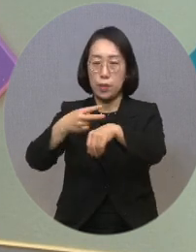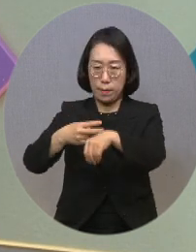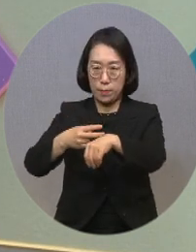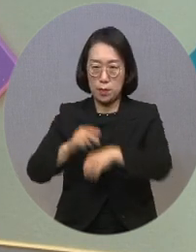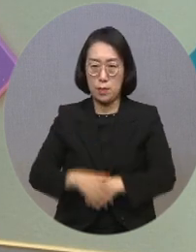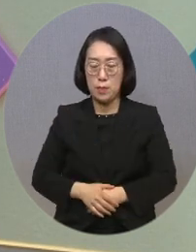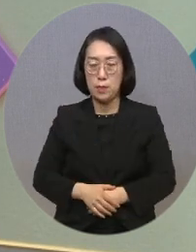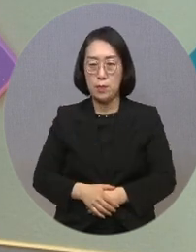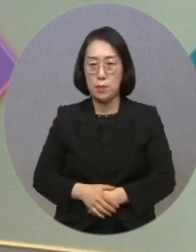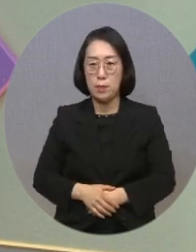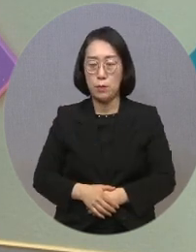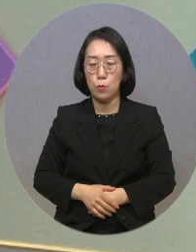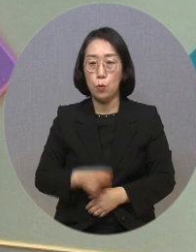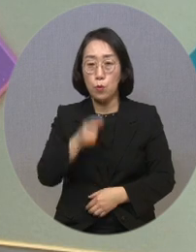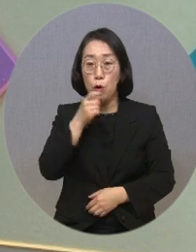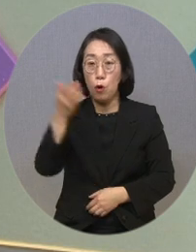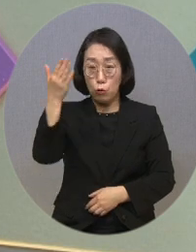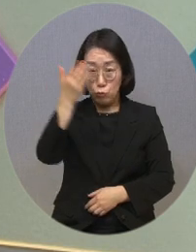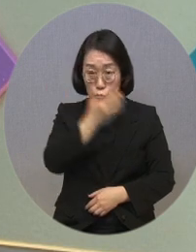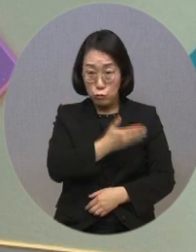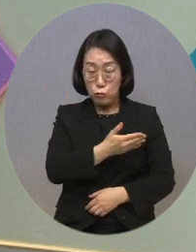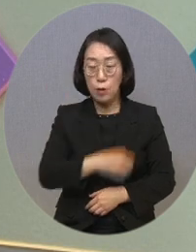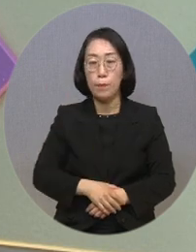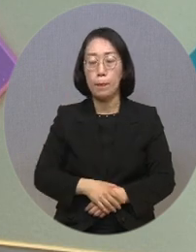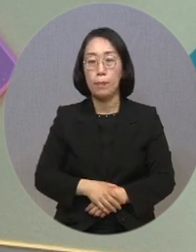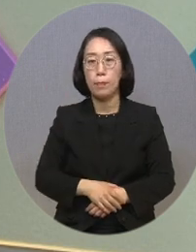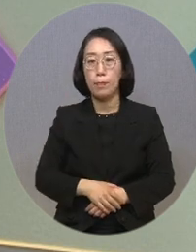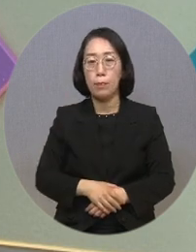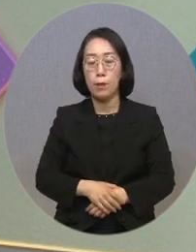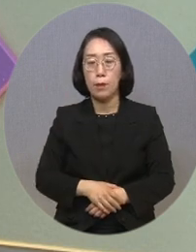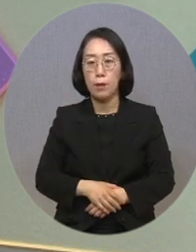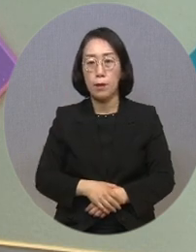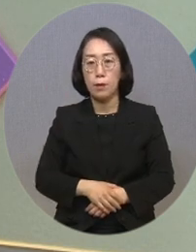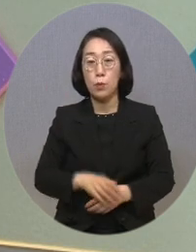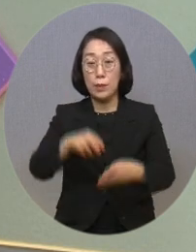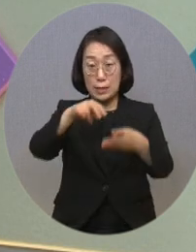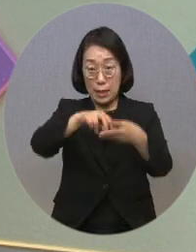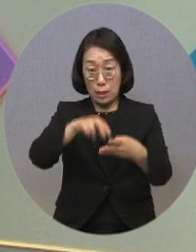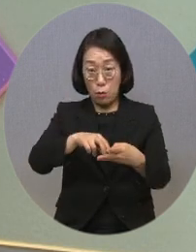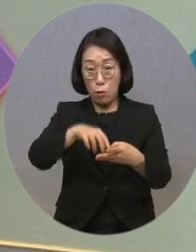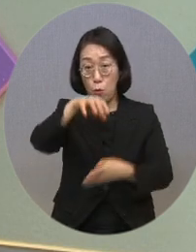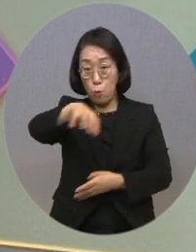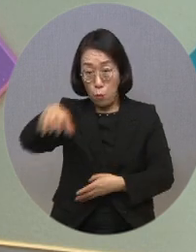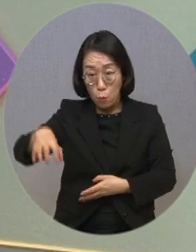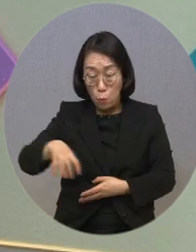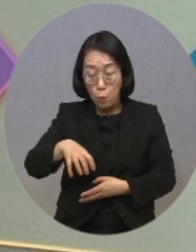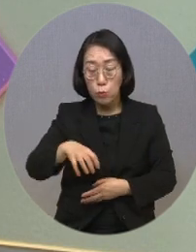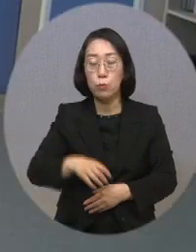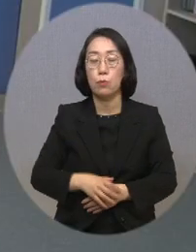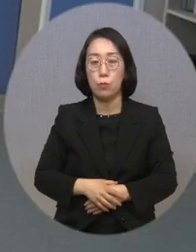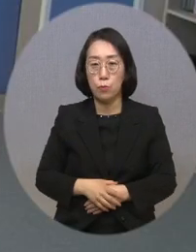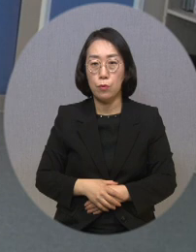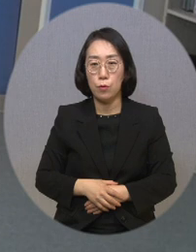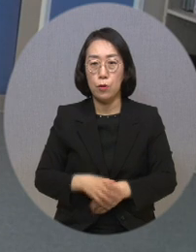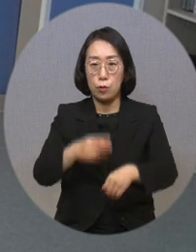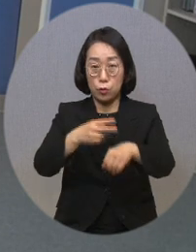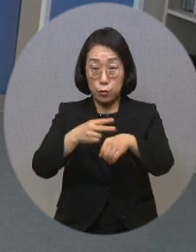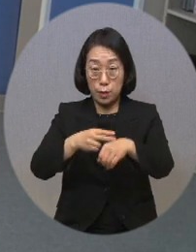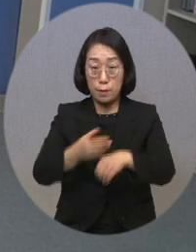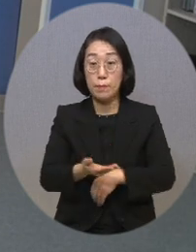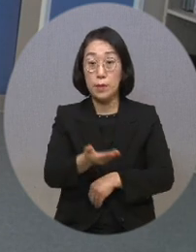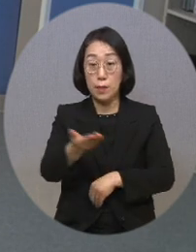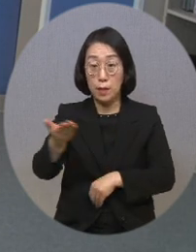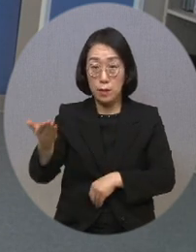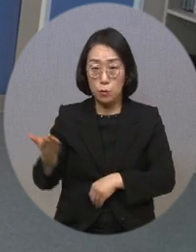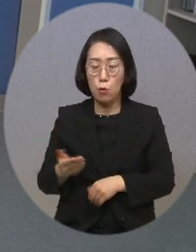네. 또 여수에도 지금 40여 개에 달하는 지역아동센터가 있습니다. 그분들이 좀 이렇게